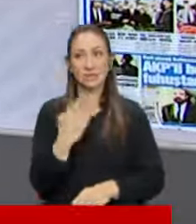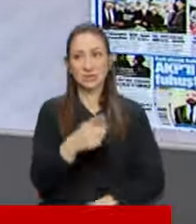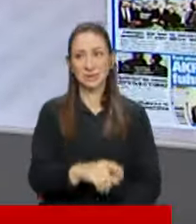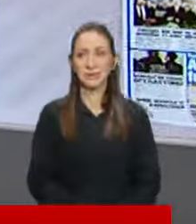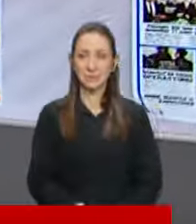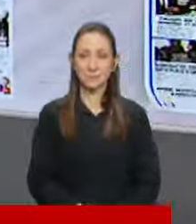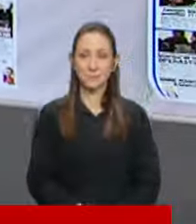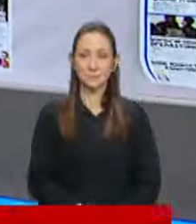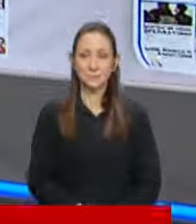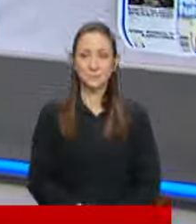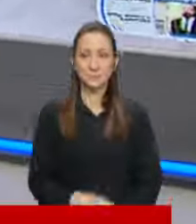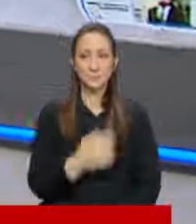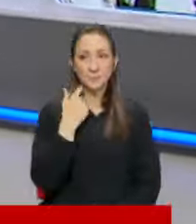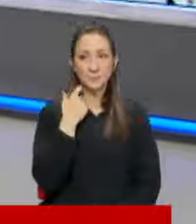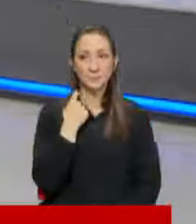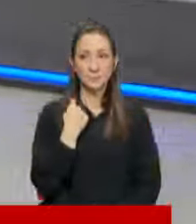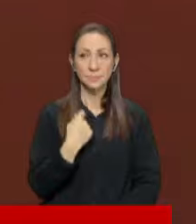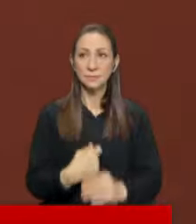izleyeceksiniz.